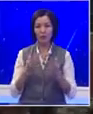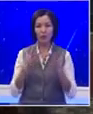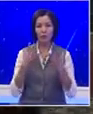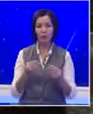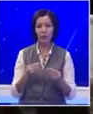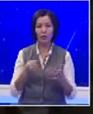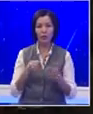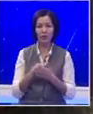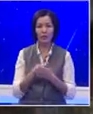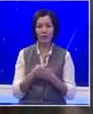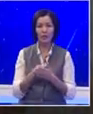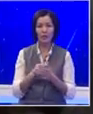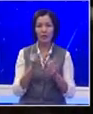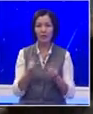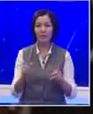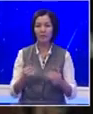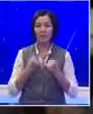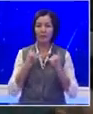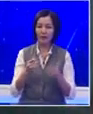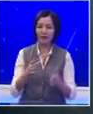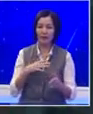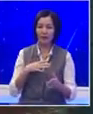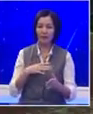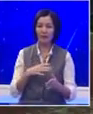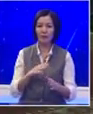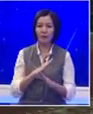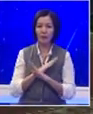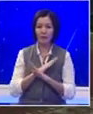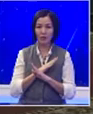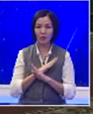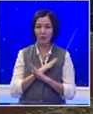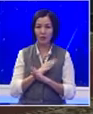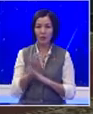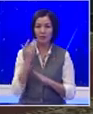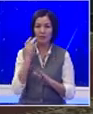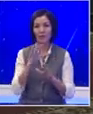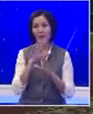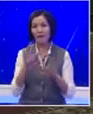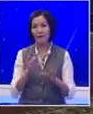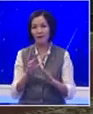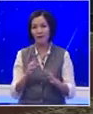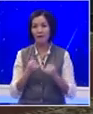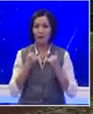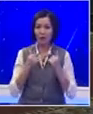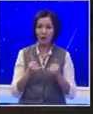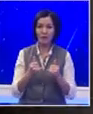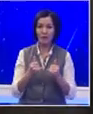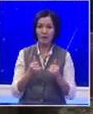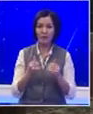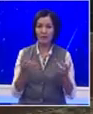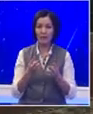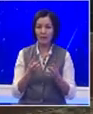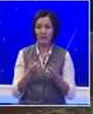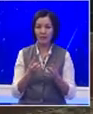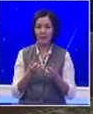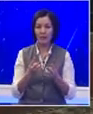алмағандарға тағзым етумен. Яғни, біз өлгенді ауызға ала жүріп, оларға құрметімізді көрсете